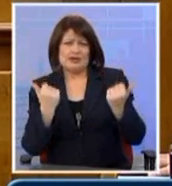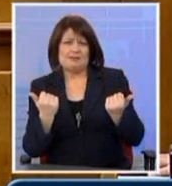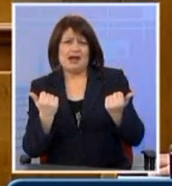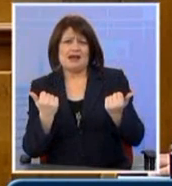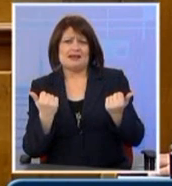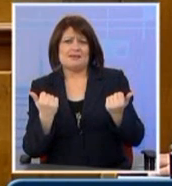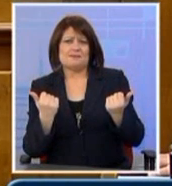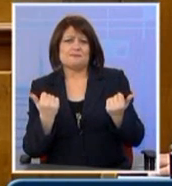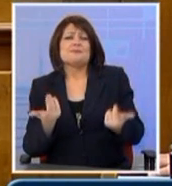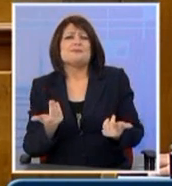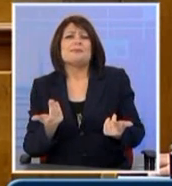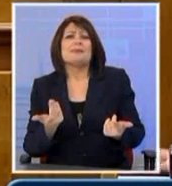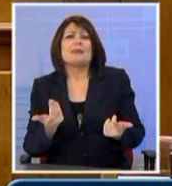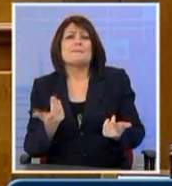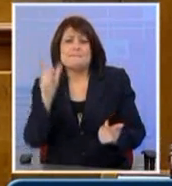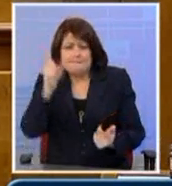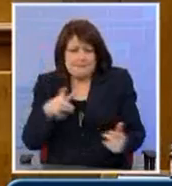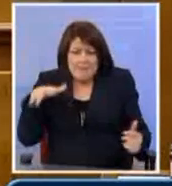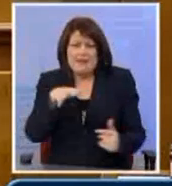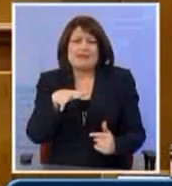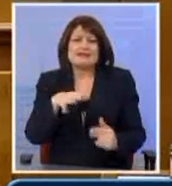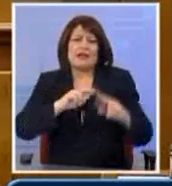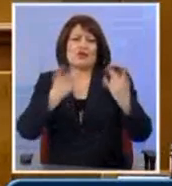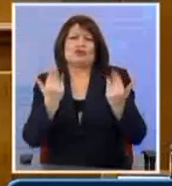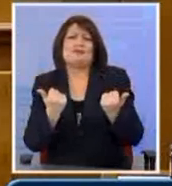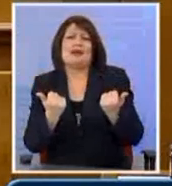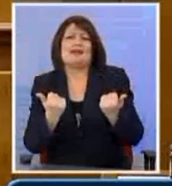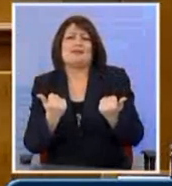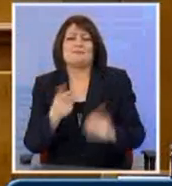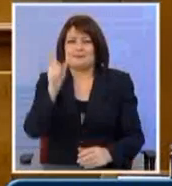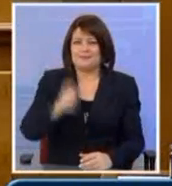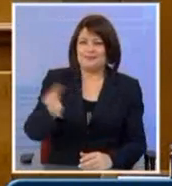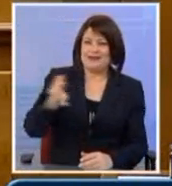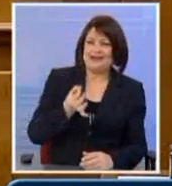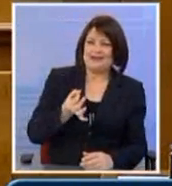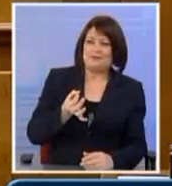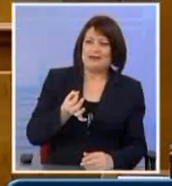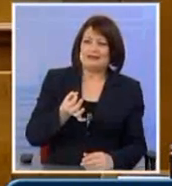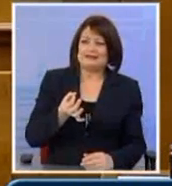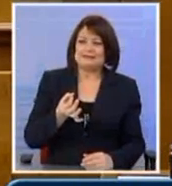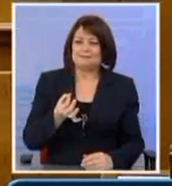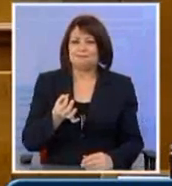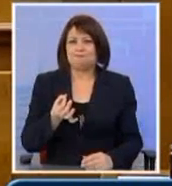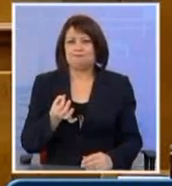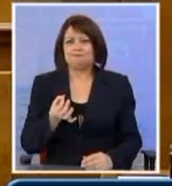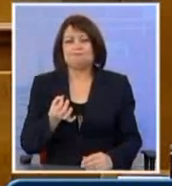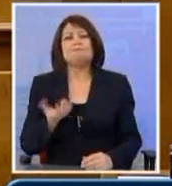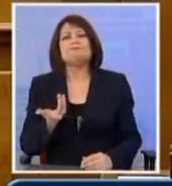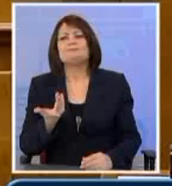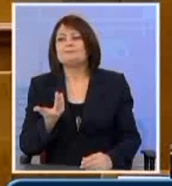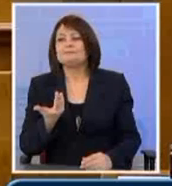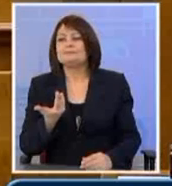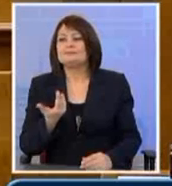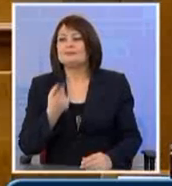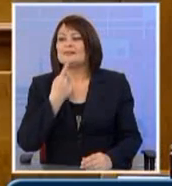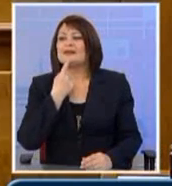όταν θα πρέπει να κάνετε την τελική επίθεση. Και επειδή επικαλεστήκατε το πεθαίνω σαν χώρα του Δημητριάδη, θα